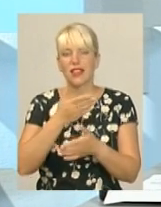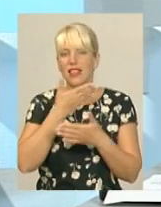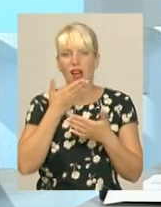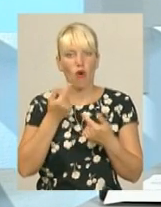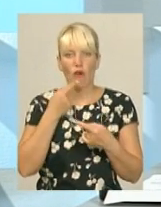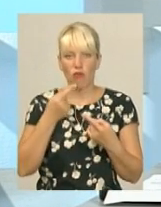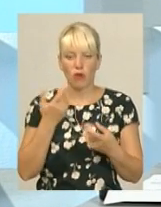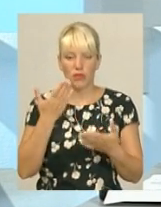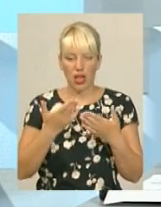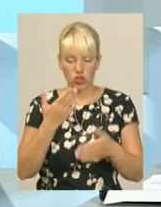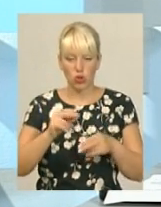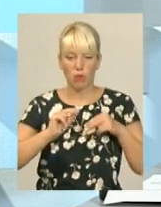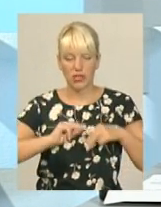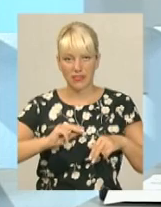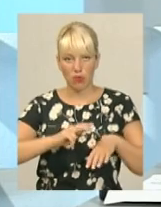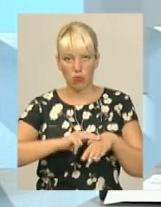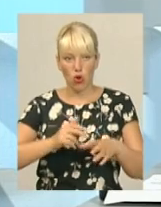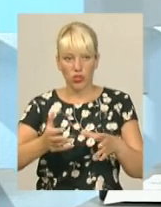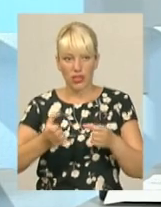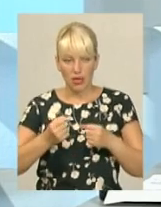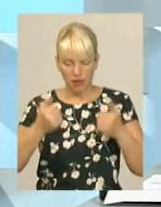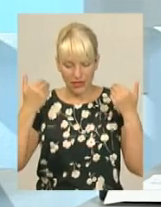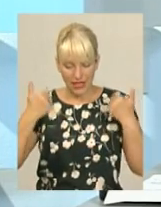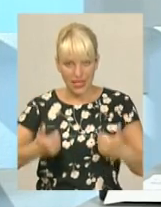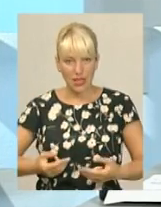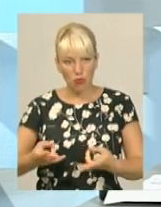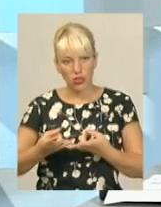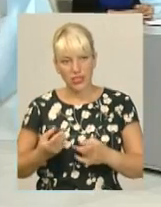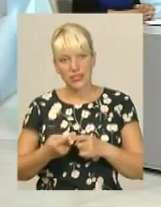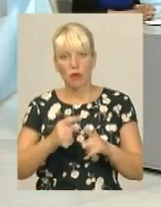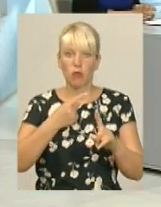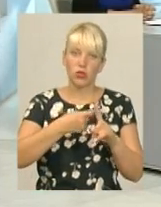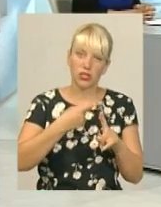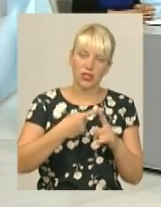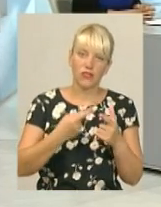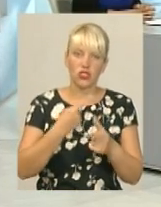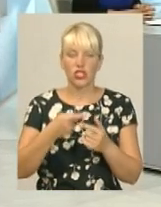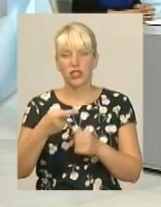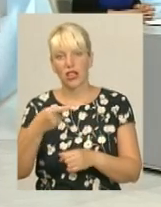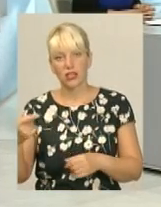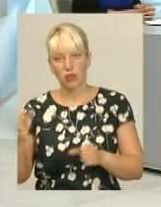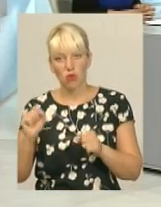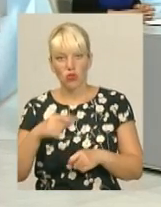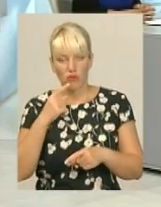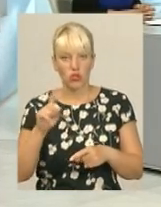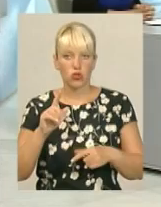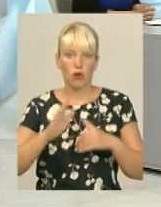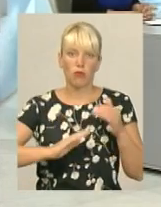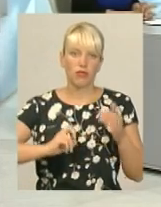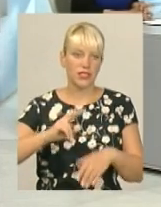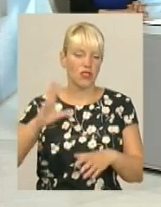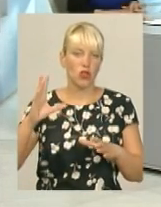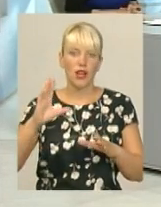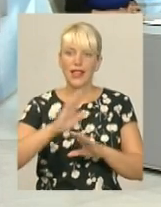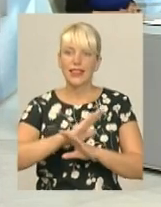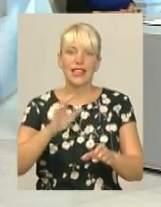розуміємо. Якщо працівник поліції отримав тілесні ушкодження, це позитив чи негатив. Можна це розцінити, що він професійно не спрацював.